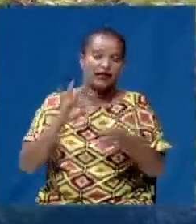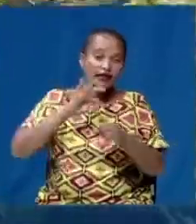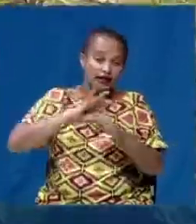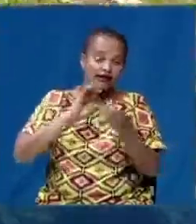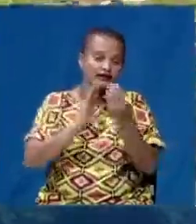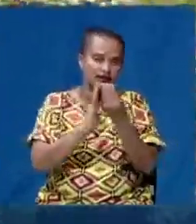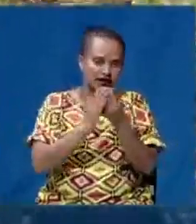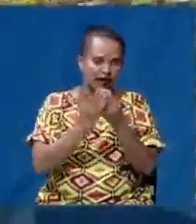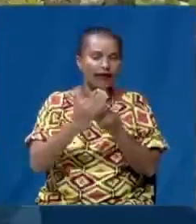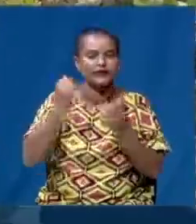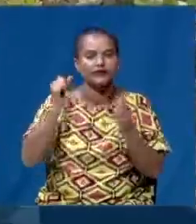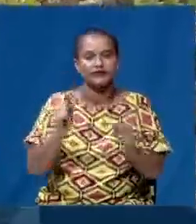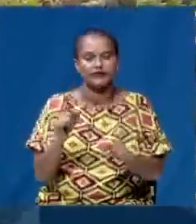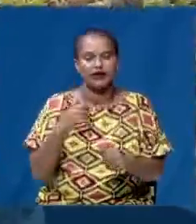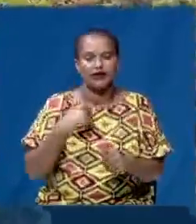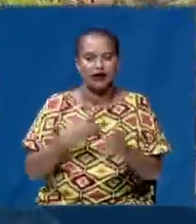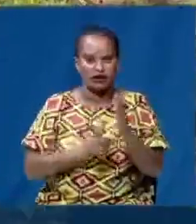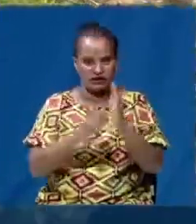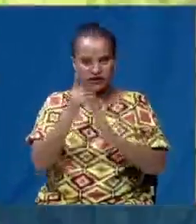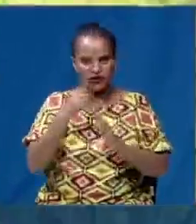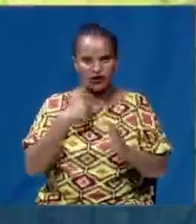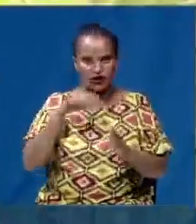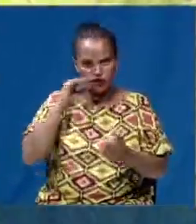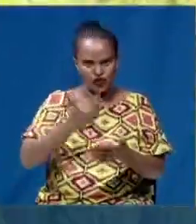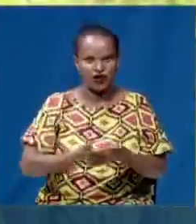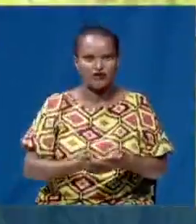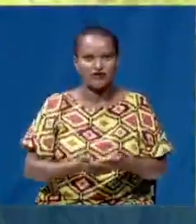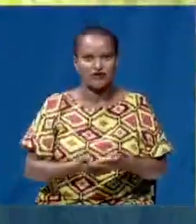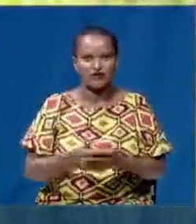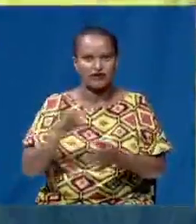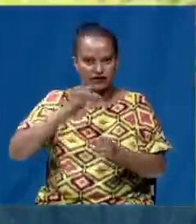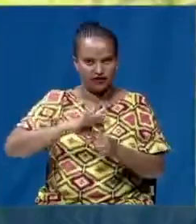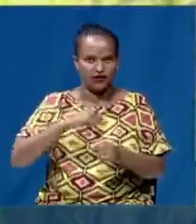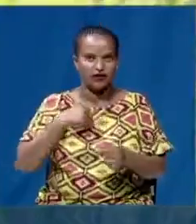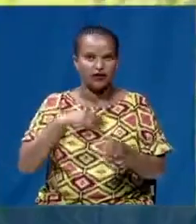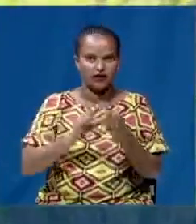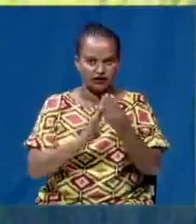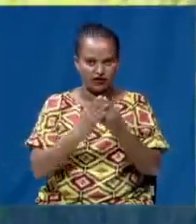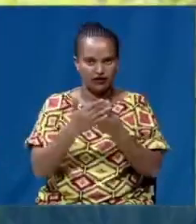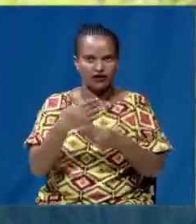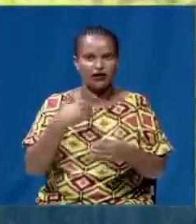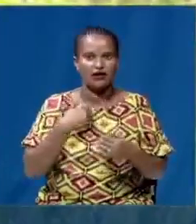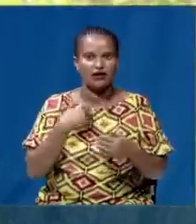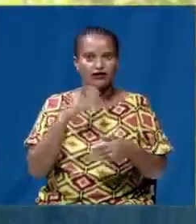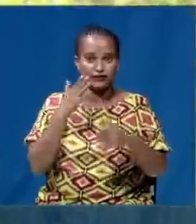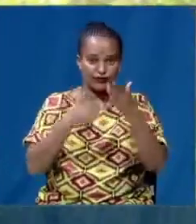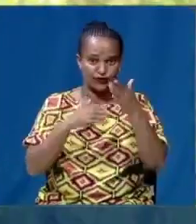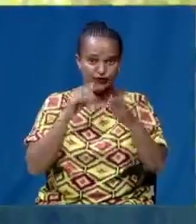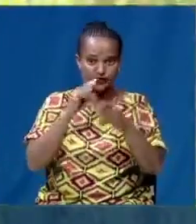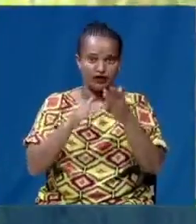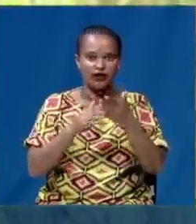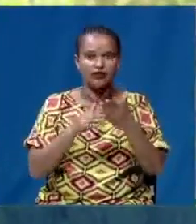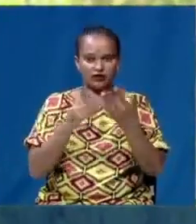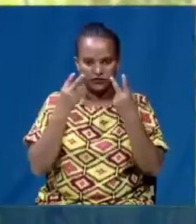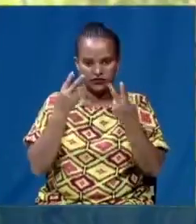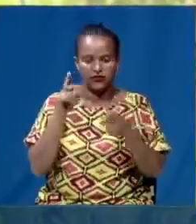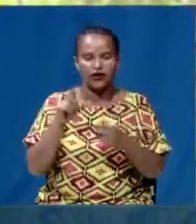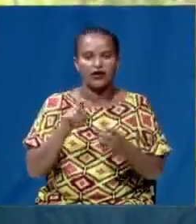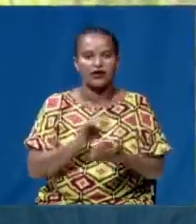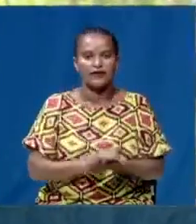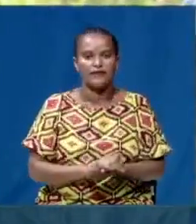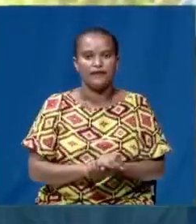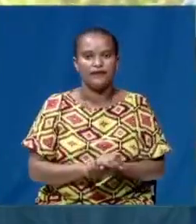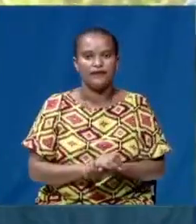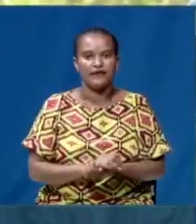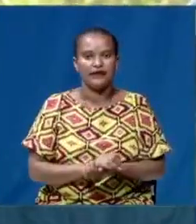ክንከባኸቦ ክንክእል ኣለና ክነዕብ ኣለና ከም ውላድ ማለት ንተክል ኣለና ክንከናኸን ኣለና ዝበፅሖ ብርክ እውን ብዝግባእ ክንግምግሞ ክንኽእል ኣለና።